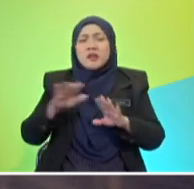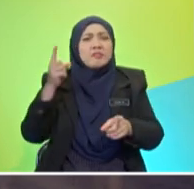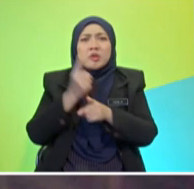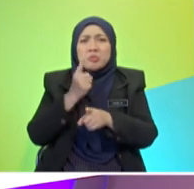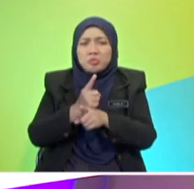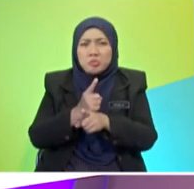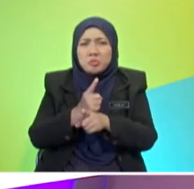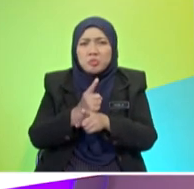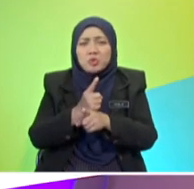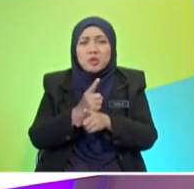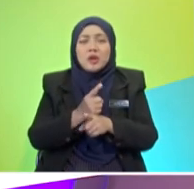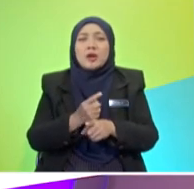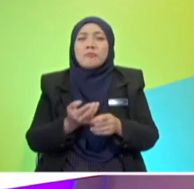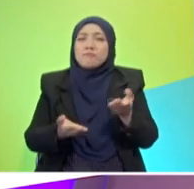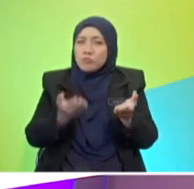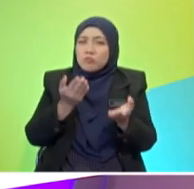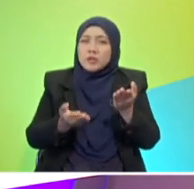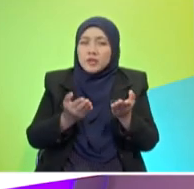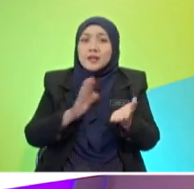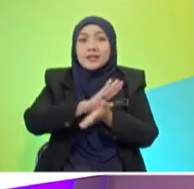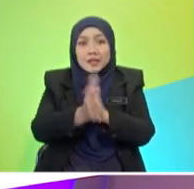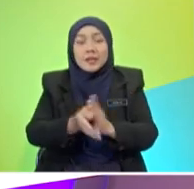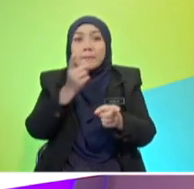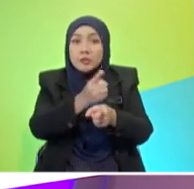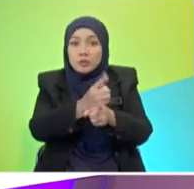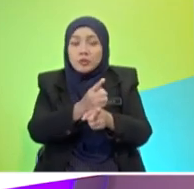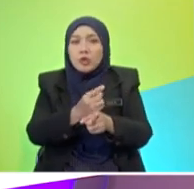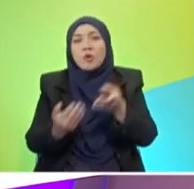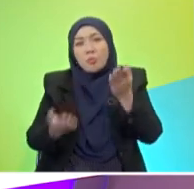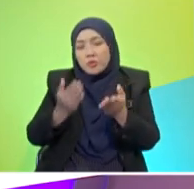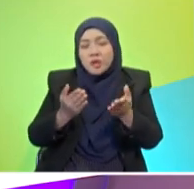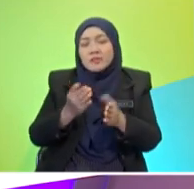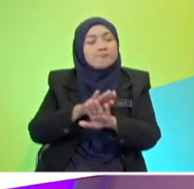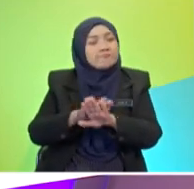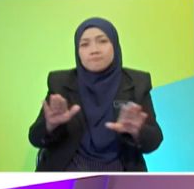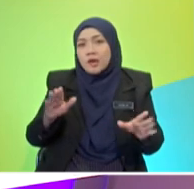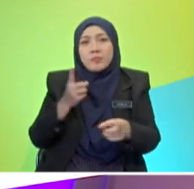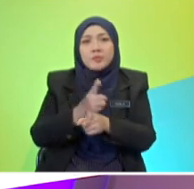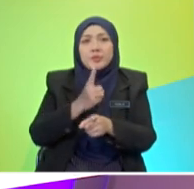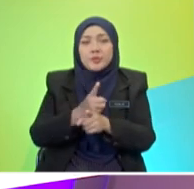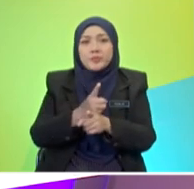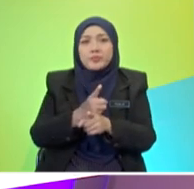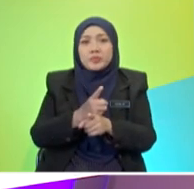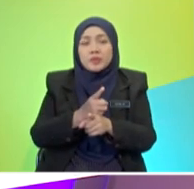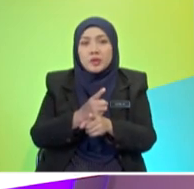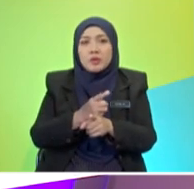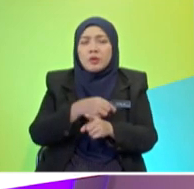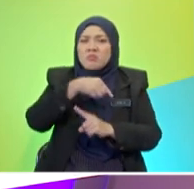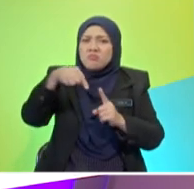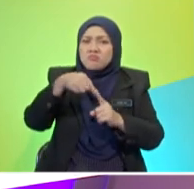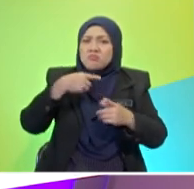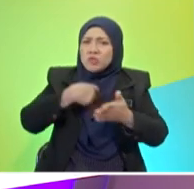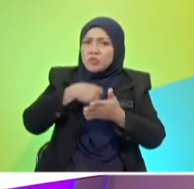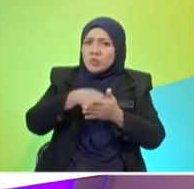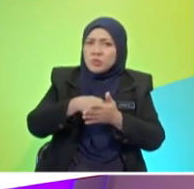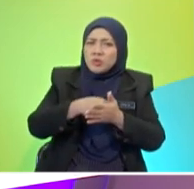jadi betul atau tak betul. Kerana tiba-tiba Sean tiup balon. Kenapa